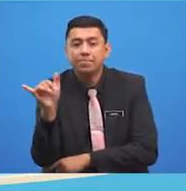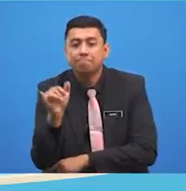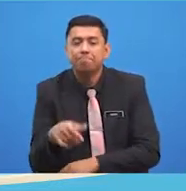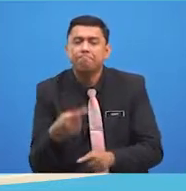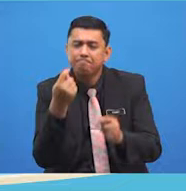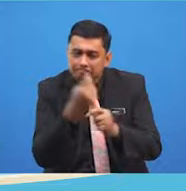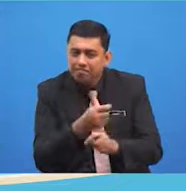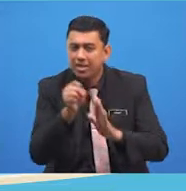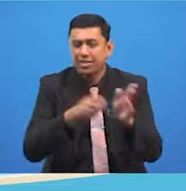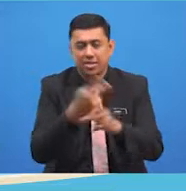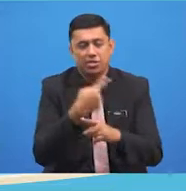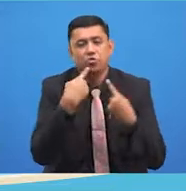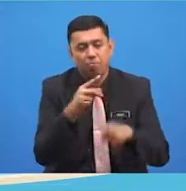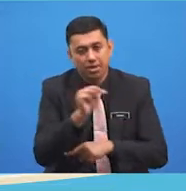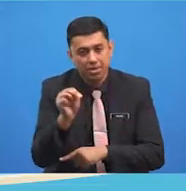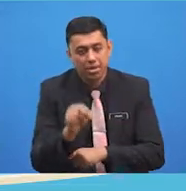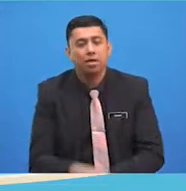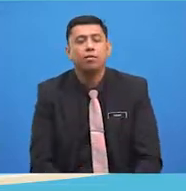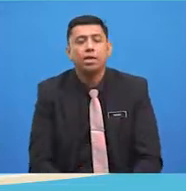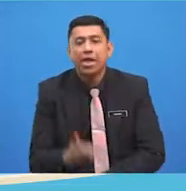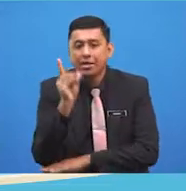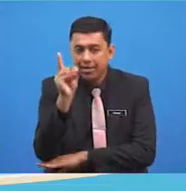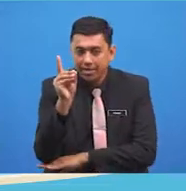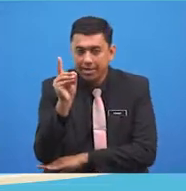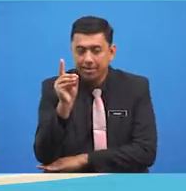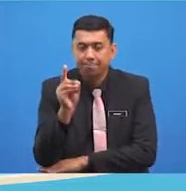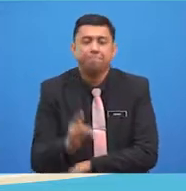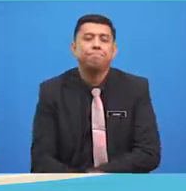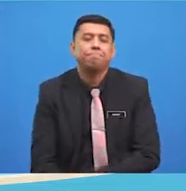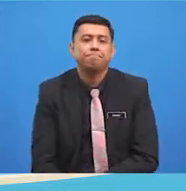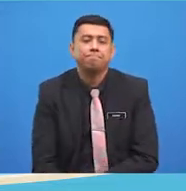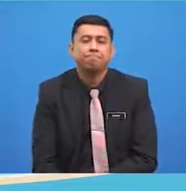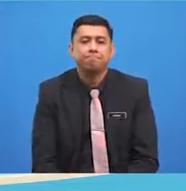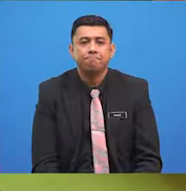Tepat sekali jawapan murid-murid. Jawapannya ialah D. Arang batu.